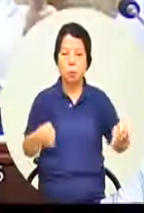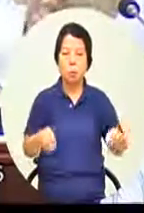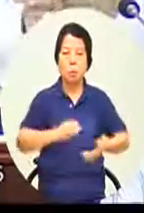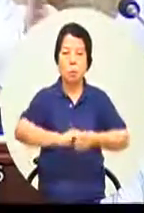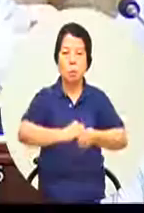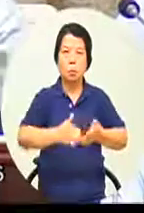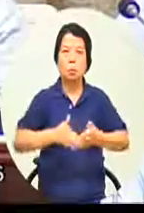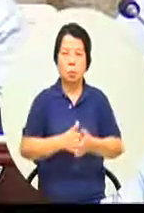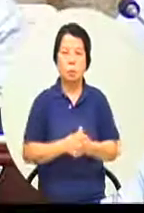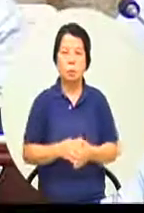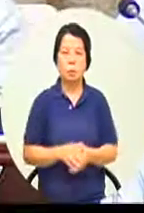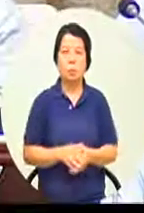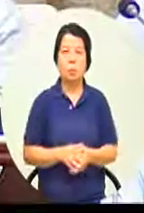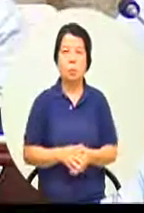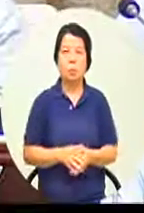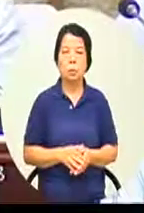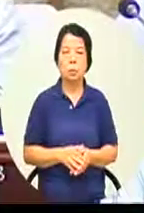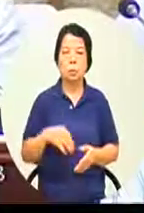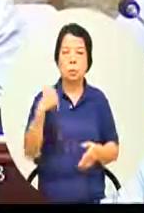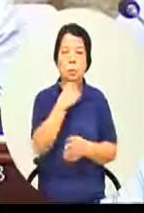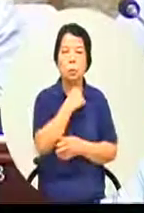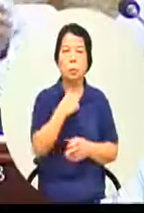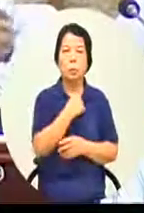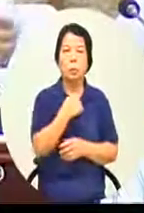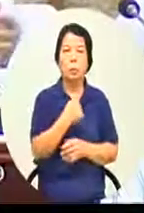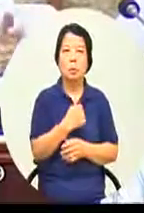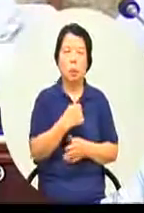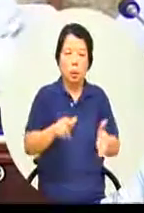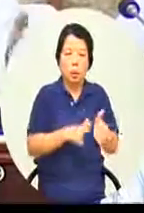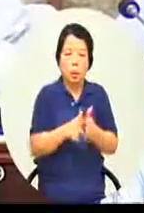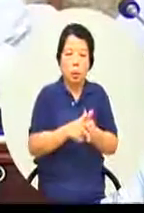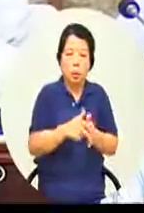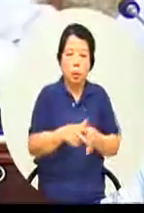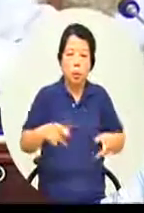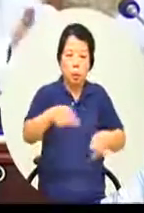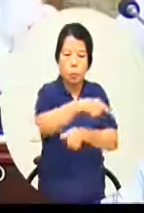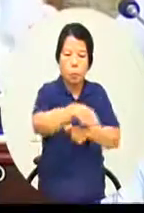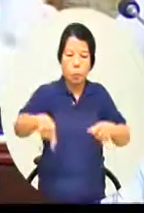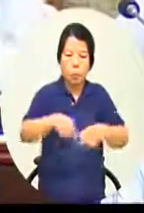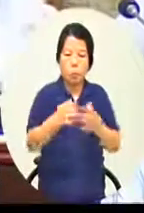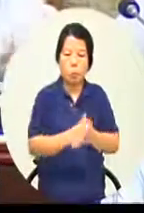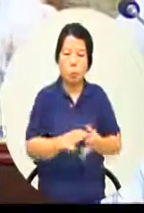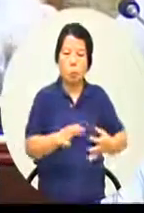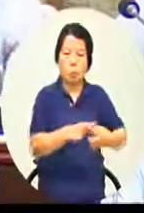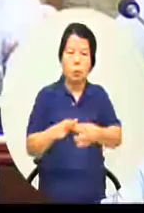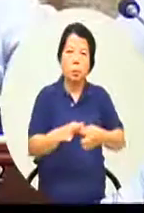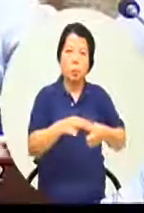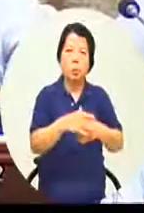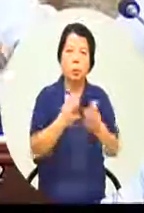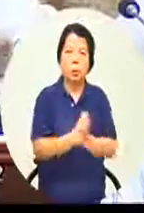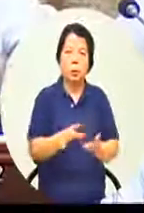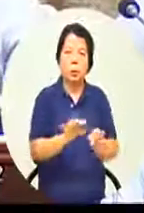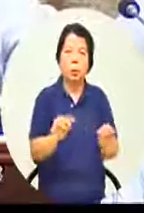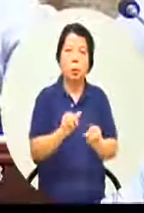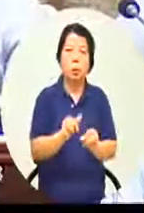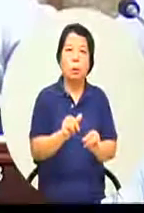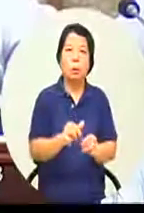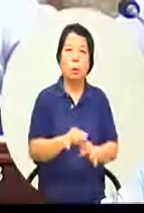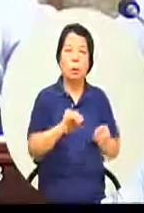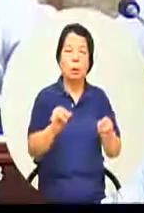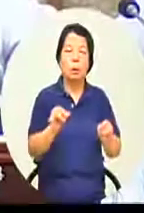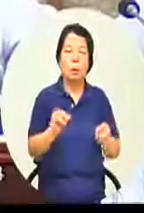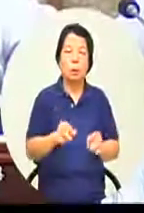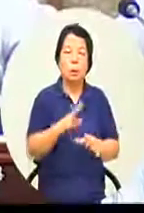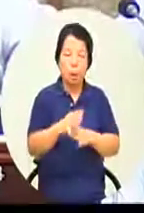跟那个台铁的纵贯线部分有交织，那这个交织过程里面，一定要是台铁地下化之后，我们才有可能